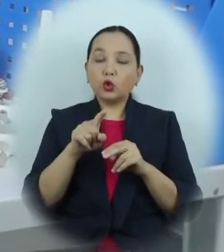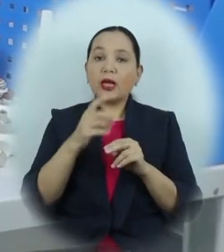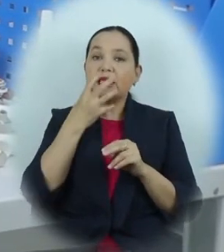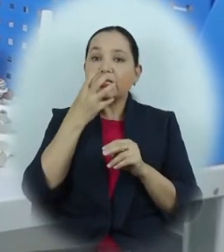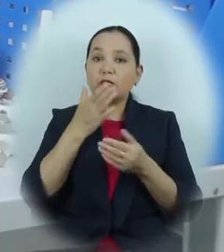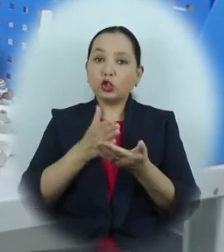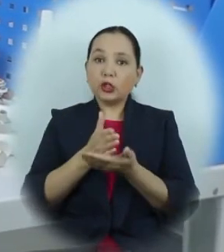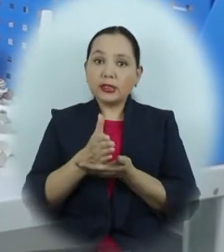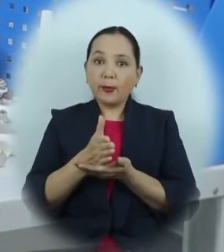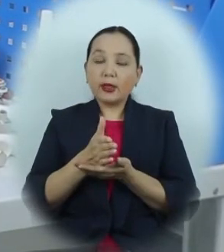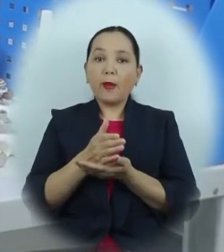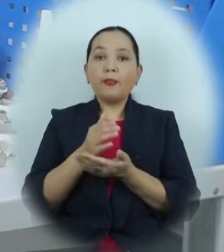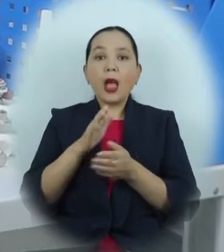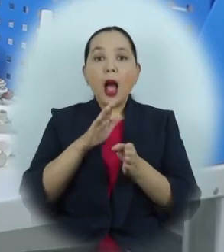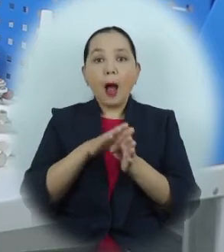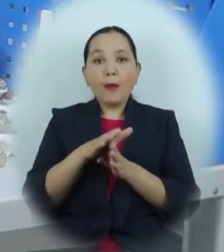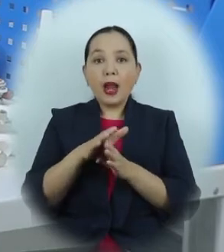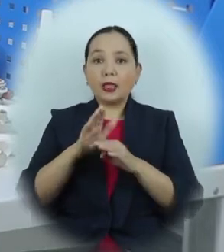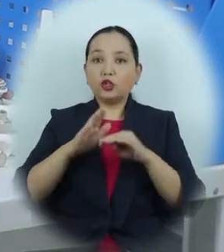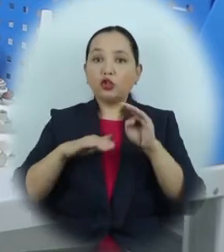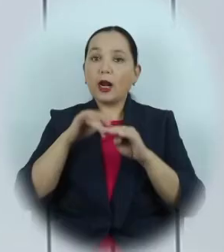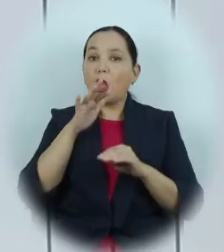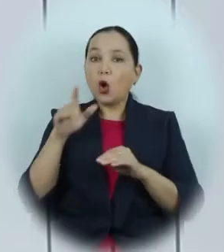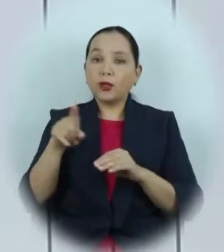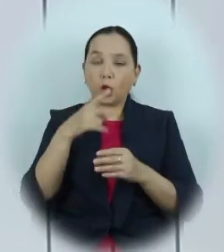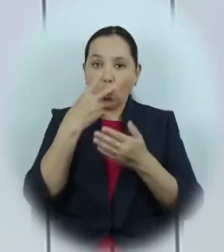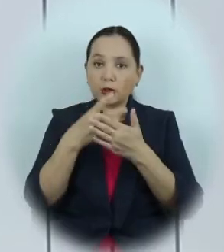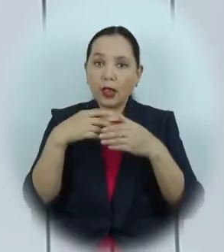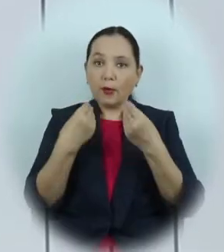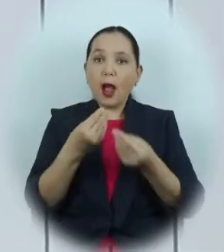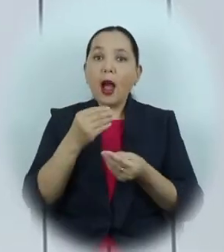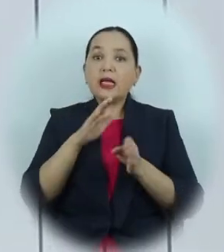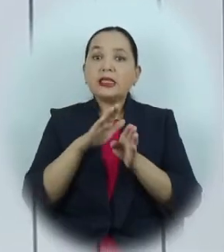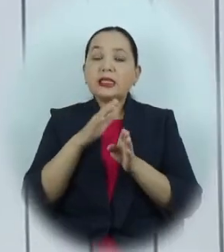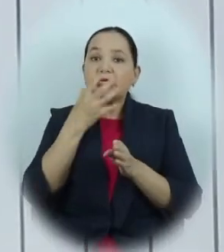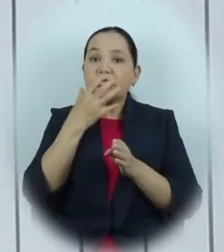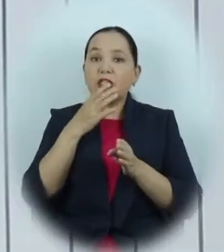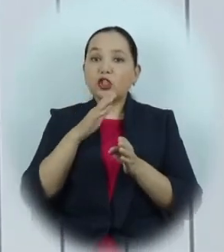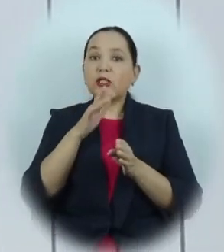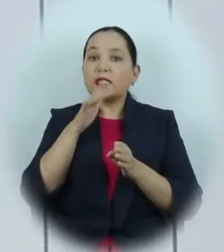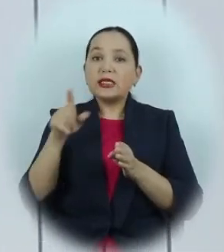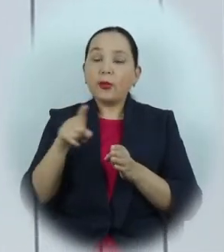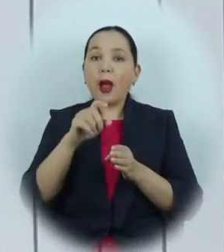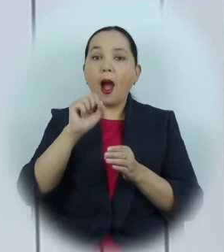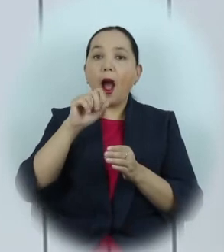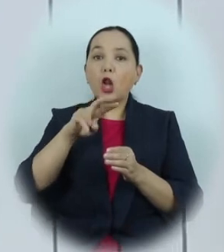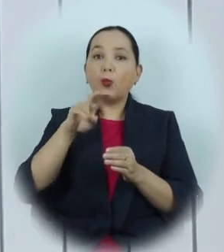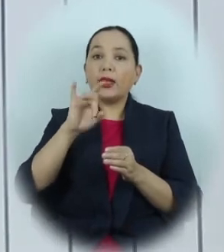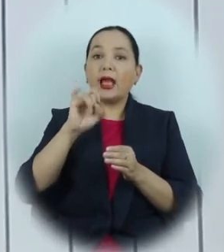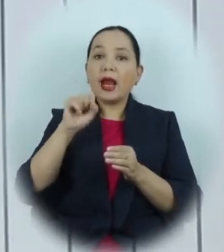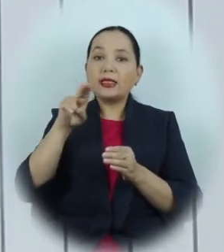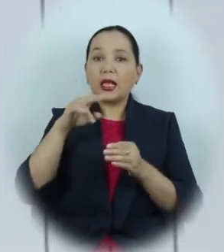isitish tizimini amaliyot jarayonini ko'rsatib o'taman. Isitish tizimiga asosan alüminyum